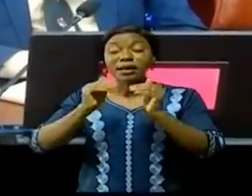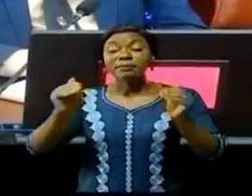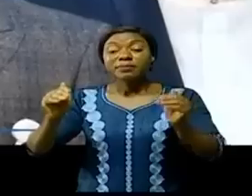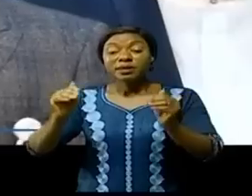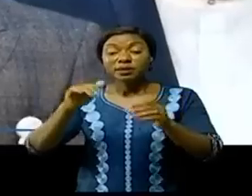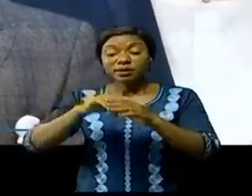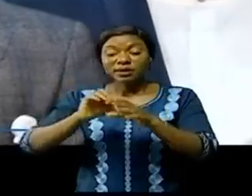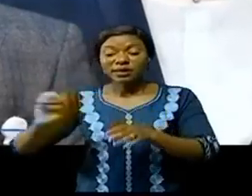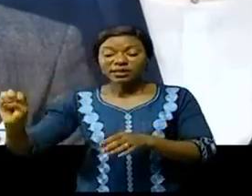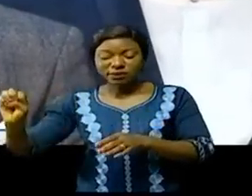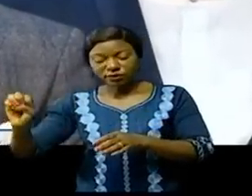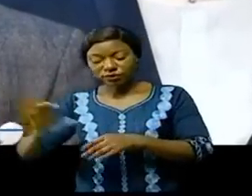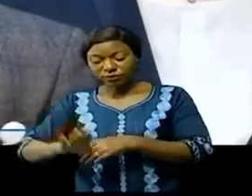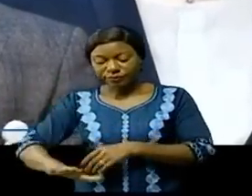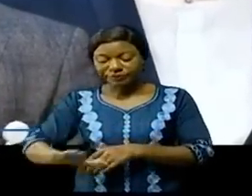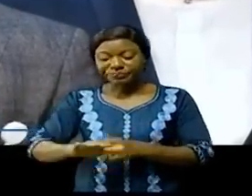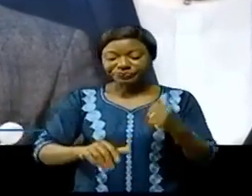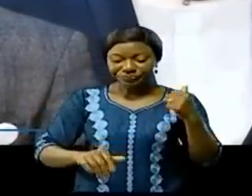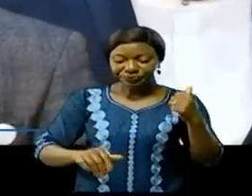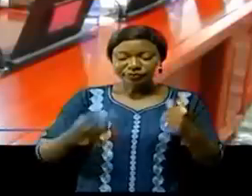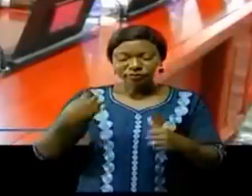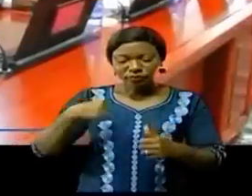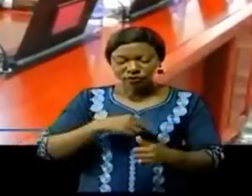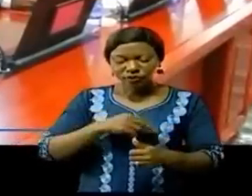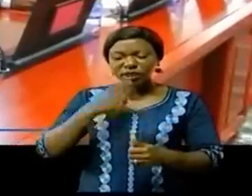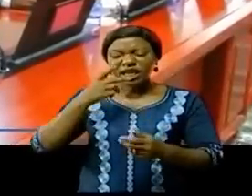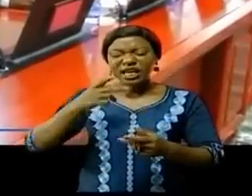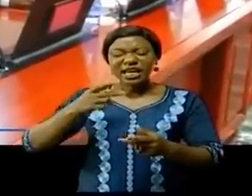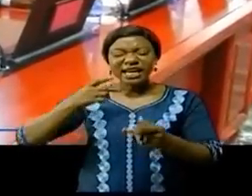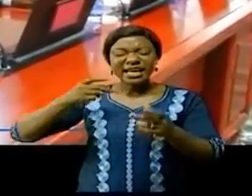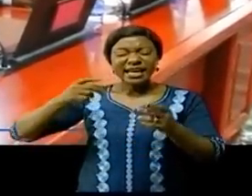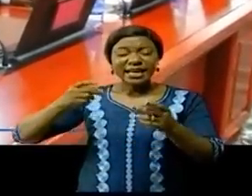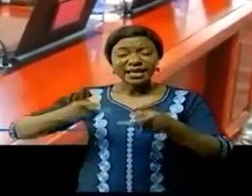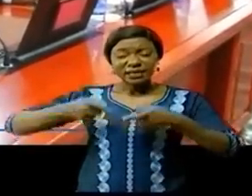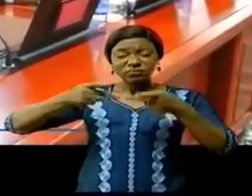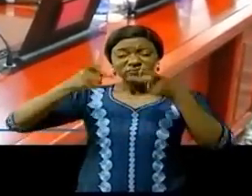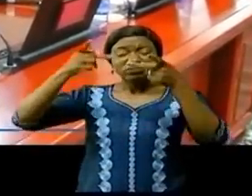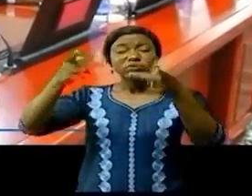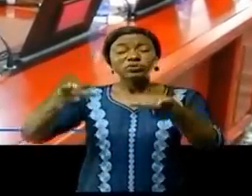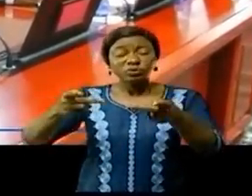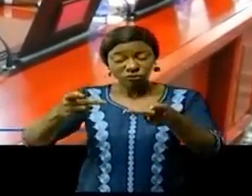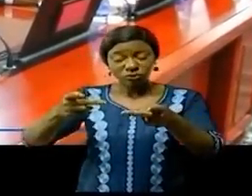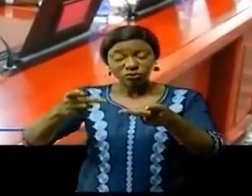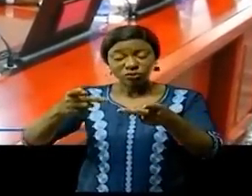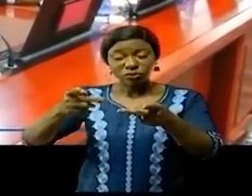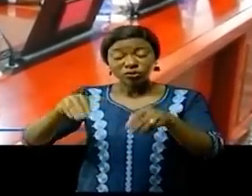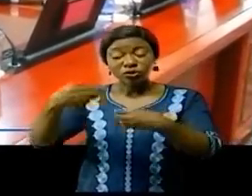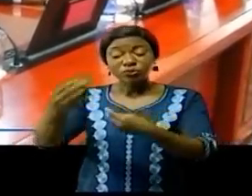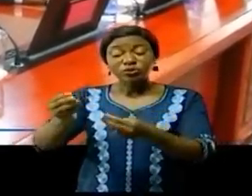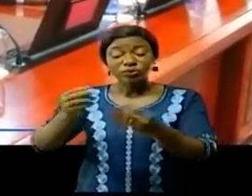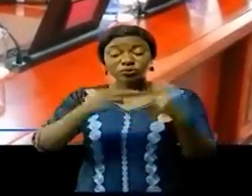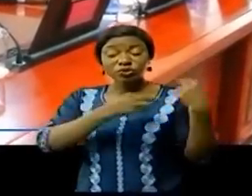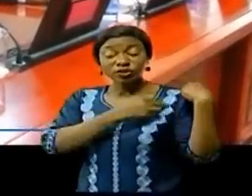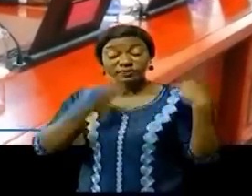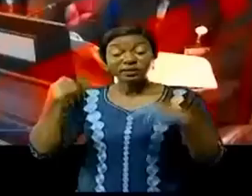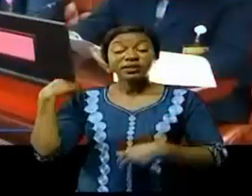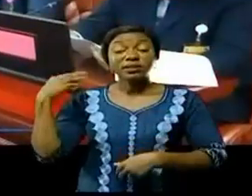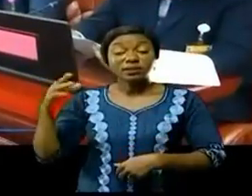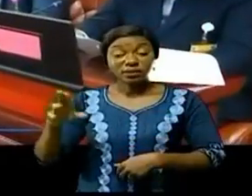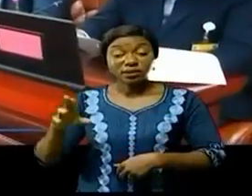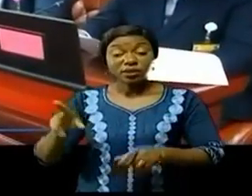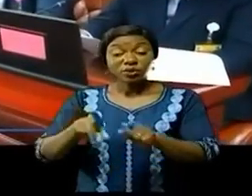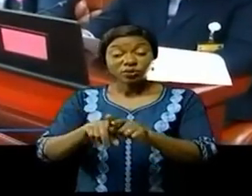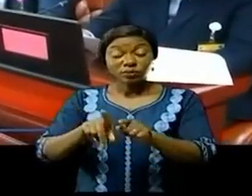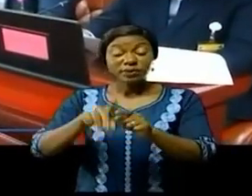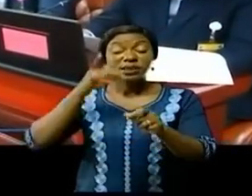pays. Nous avons formulé plusieurs recommandations au chef de l'État. Et il est le garant de la nation. Je pense que comme il